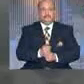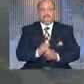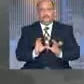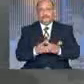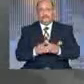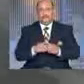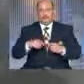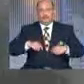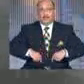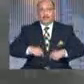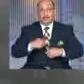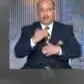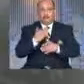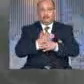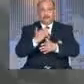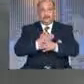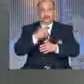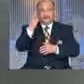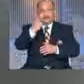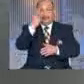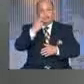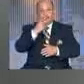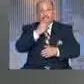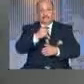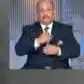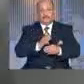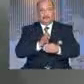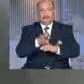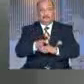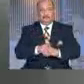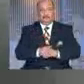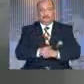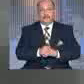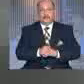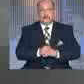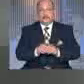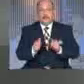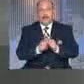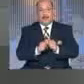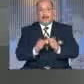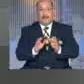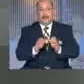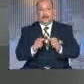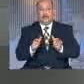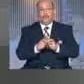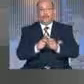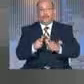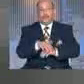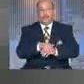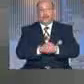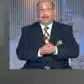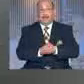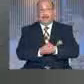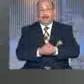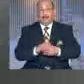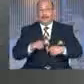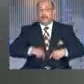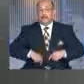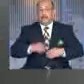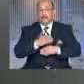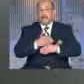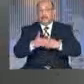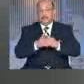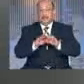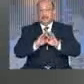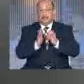إلى مدينة مدنين لمعاينة المقترحات من الأراضي لبناء مشروع كلية الطب مدنين. فكان المقترح الأكثر توافقاً